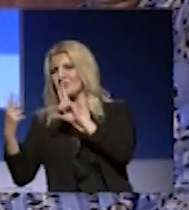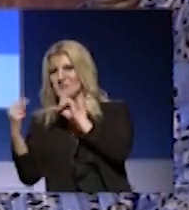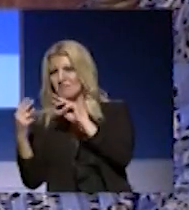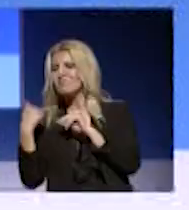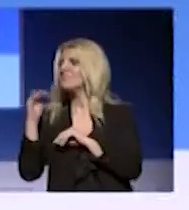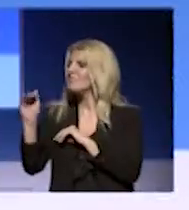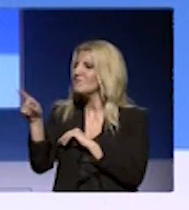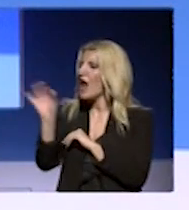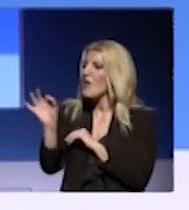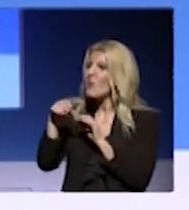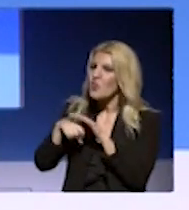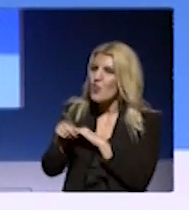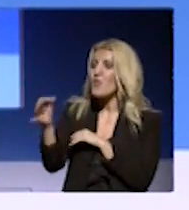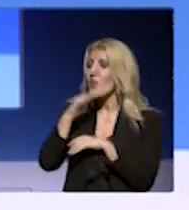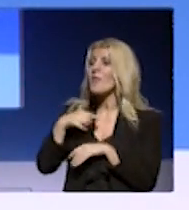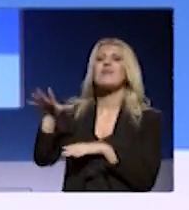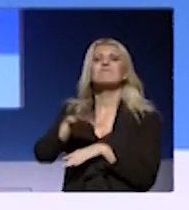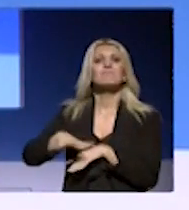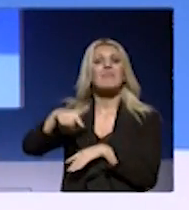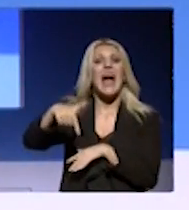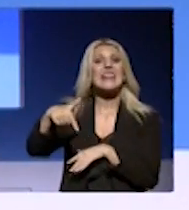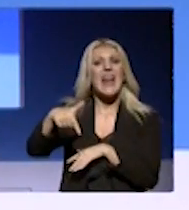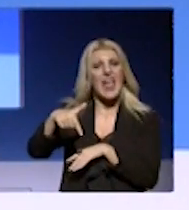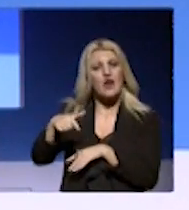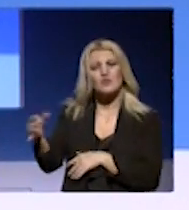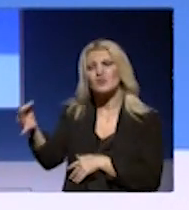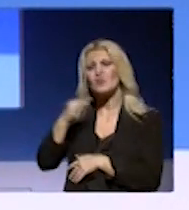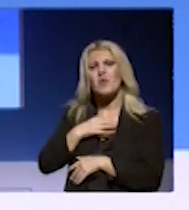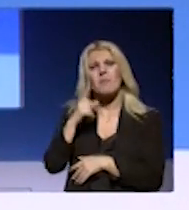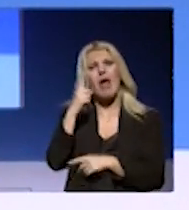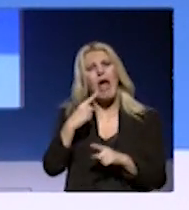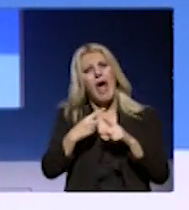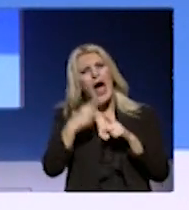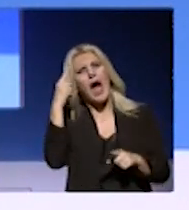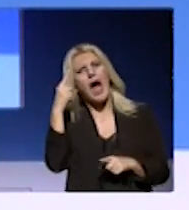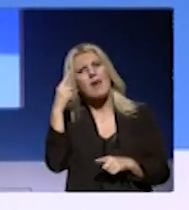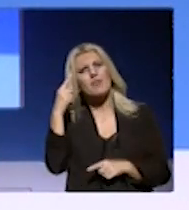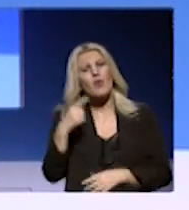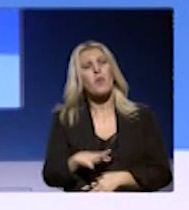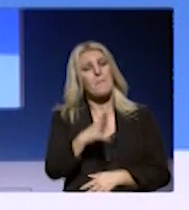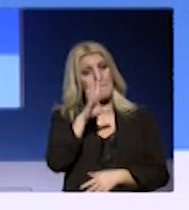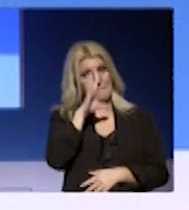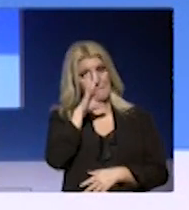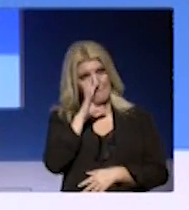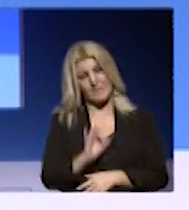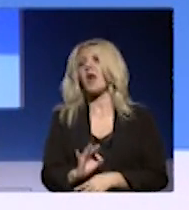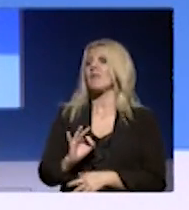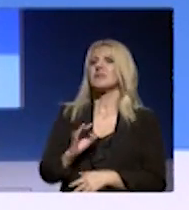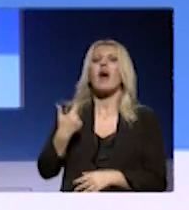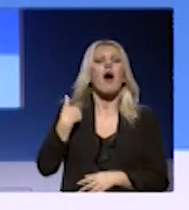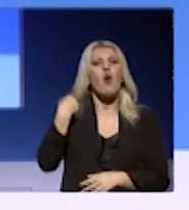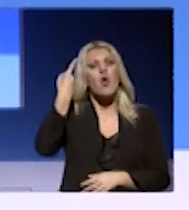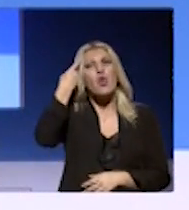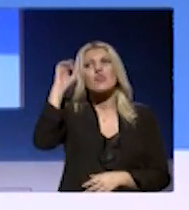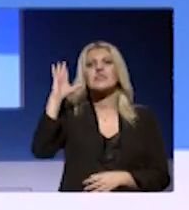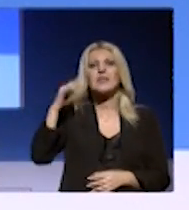τους Γαργαλιάνους και μου είπε μια πολύ απλή κουβέντα. Δεν ξέρω τι θα είχε συμβεί στη ζωή μου εάν δεν είχα